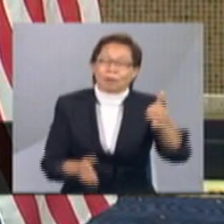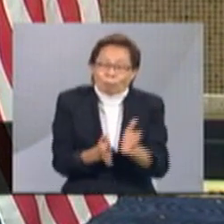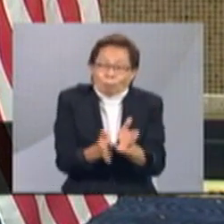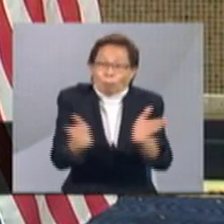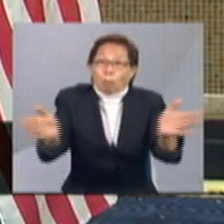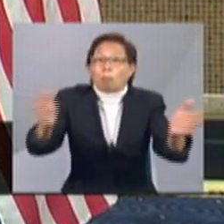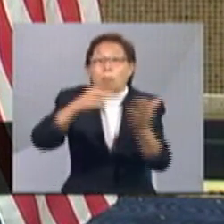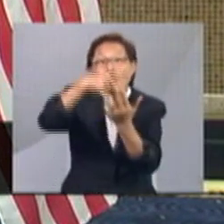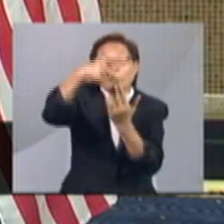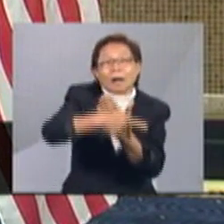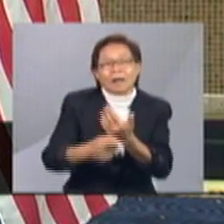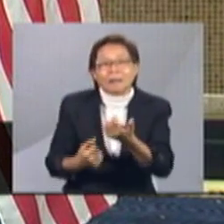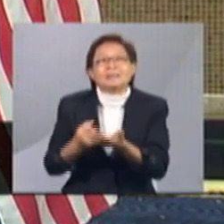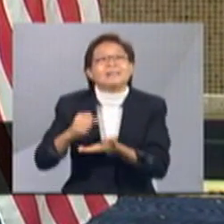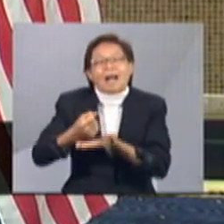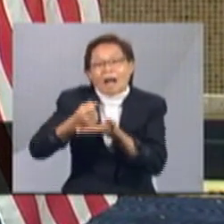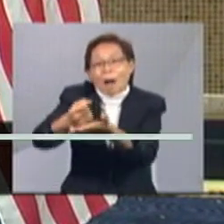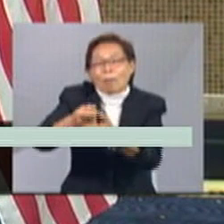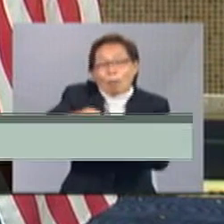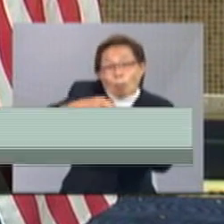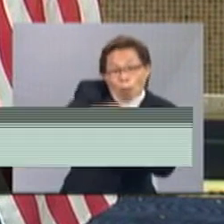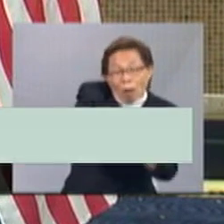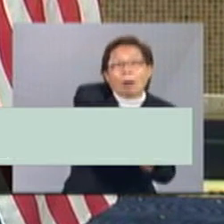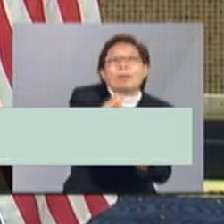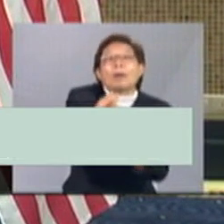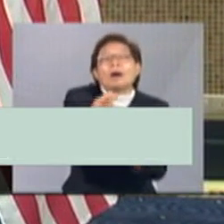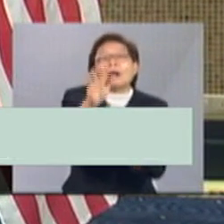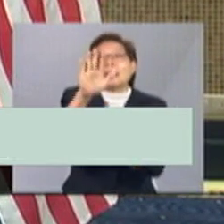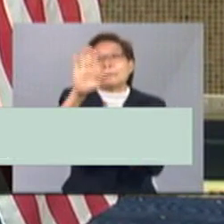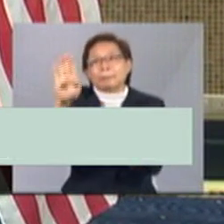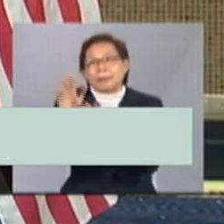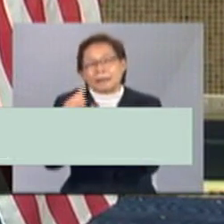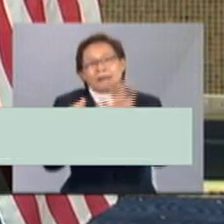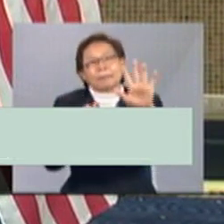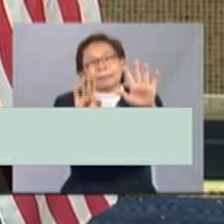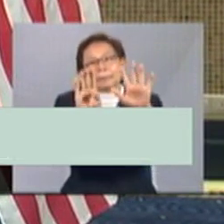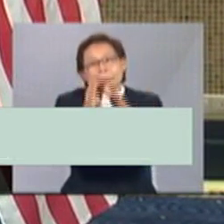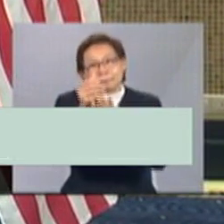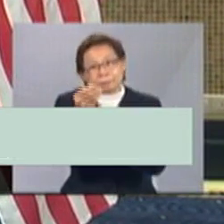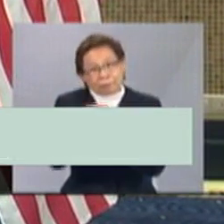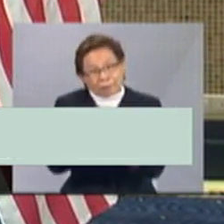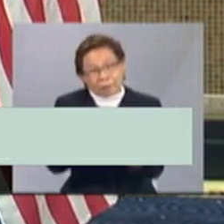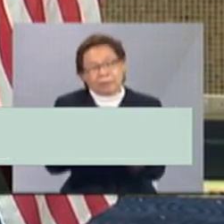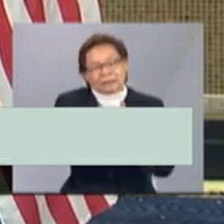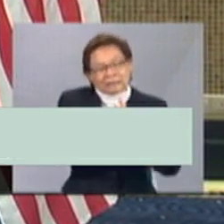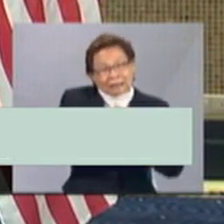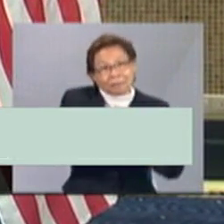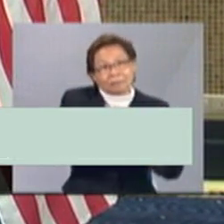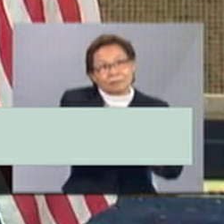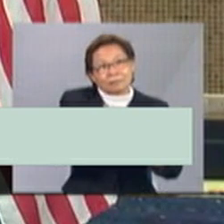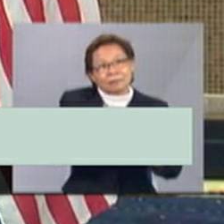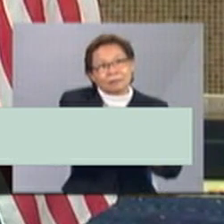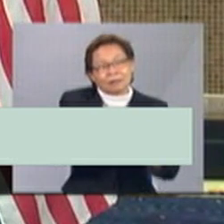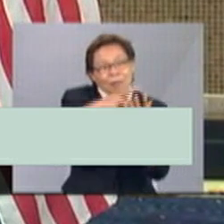perluasan program subsidi upah yang bernilai RM5 bilion. Sejak diperkenalkan